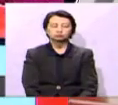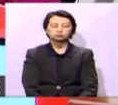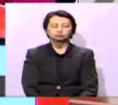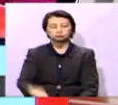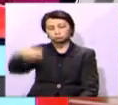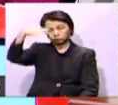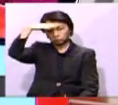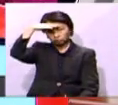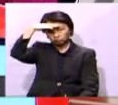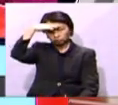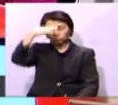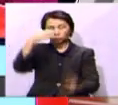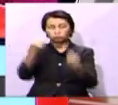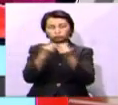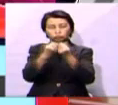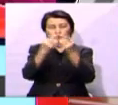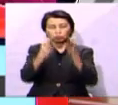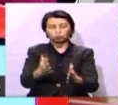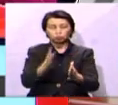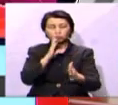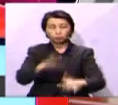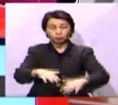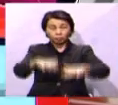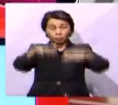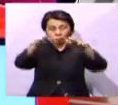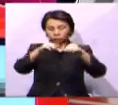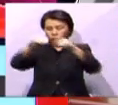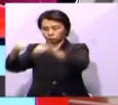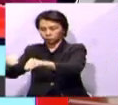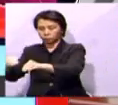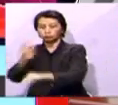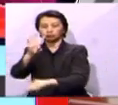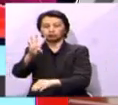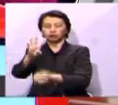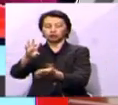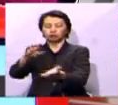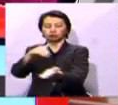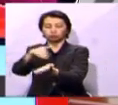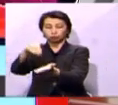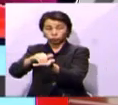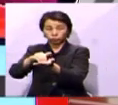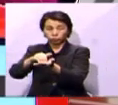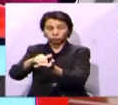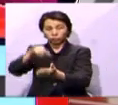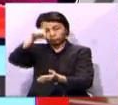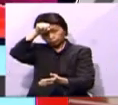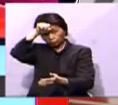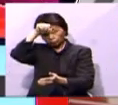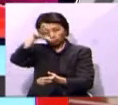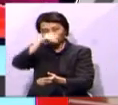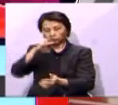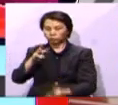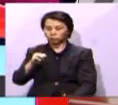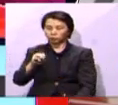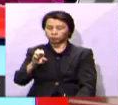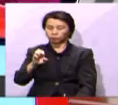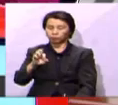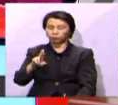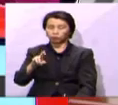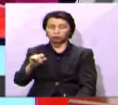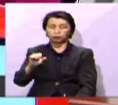Di Johor, jumlah penduduk yang terjejas banjir ditempatkan di empat pusat pemindahan di Segamat dan Mersing. Mereka